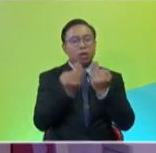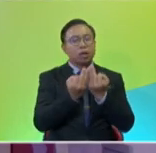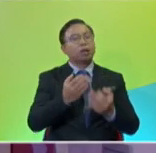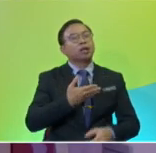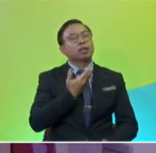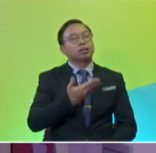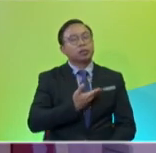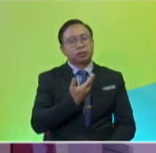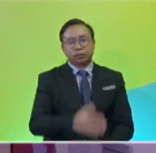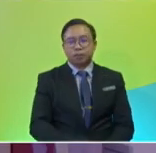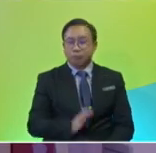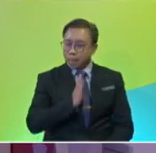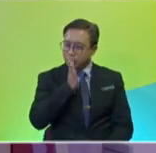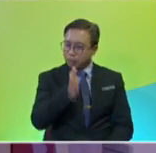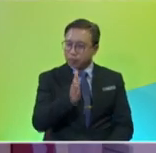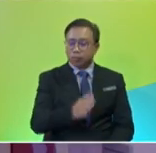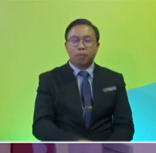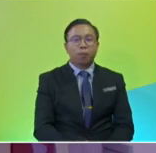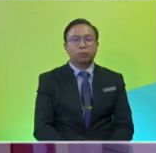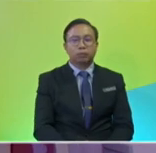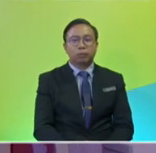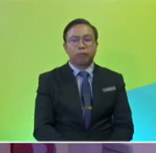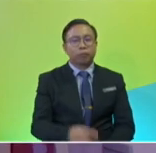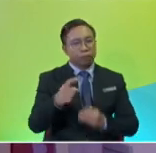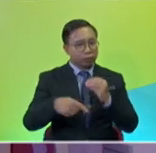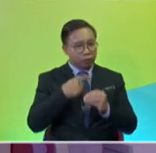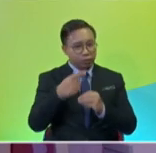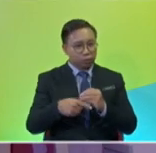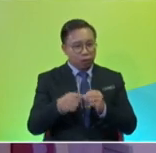gembira. Bangga, yang ini apabila